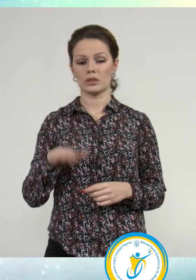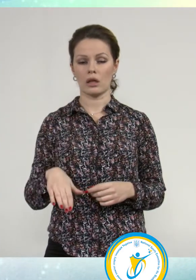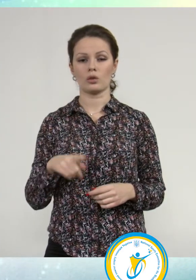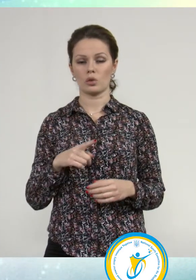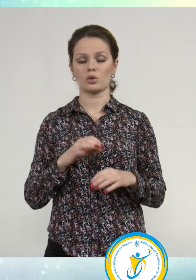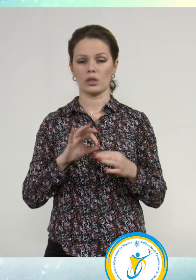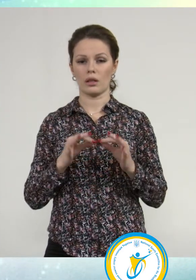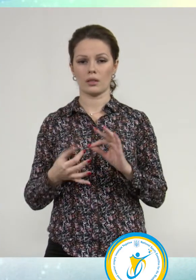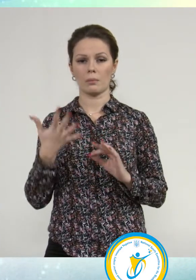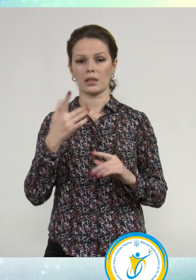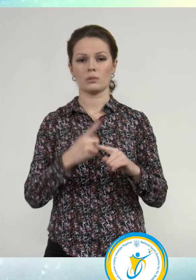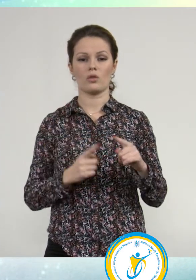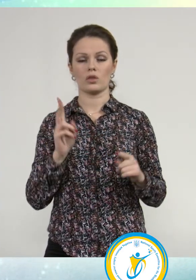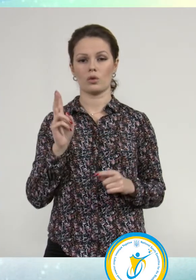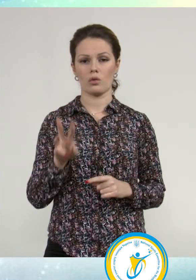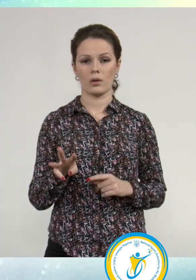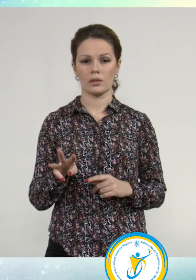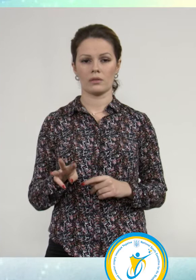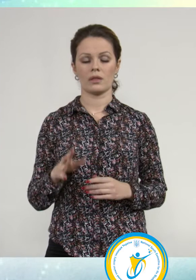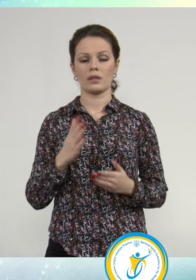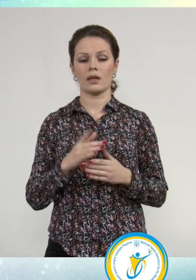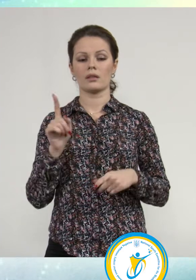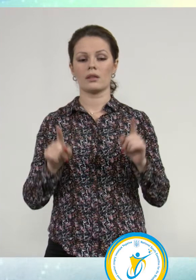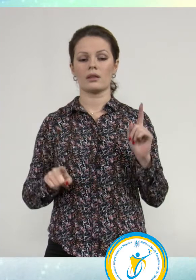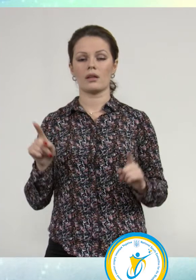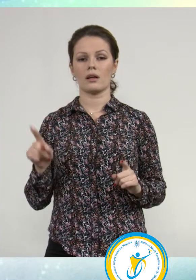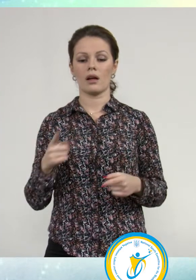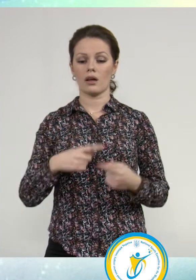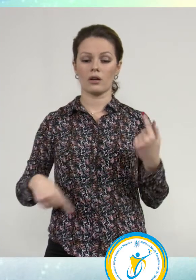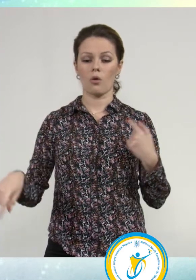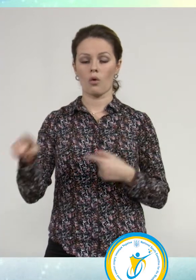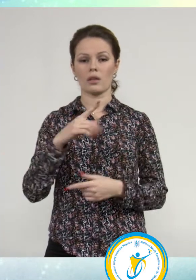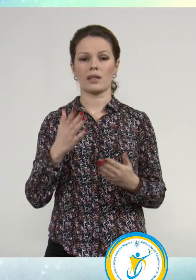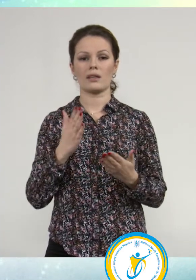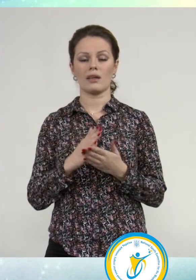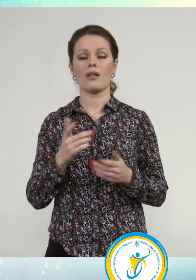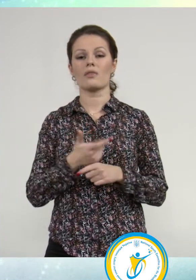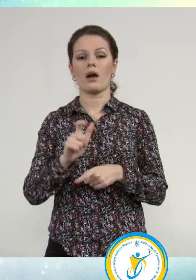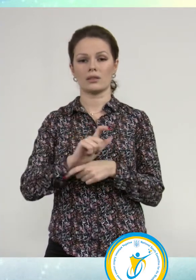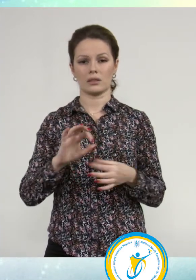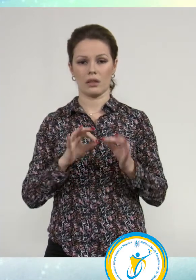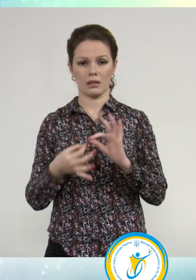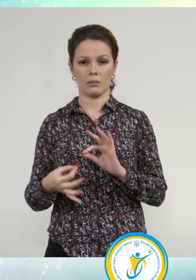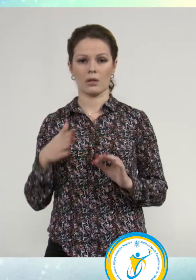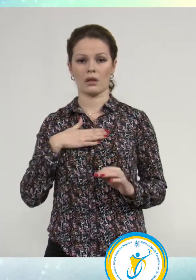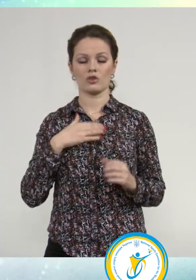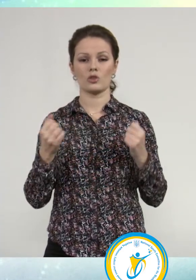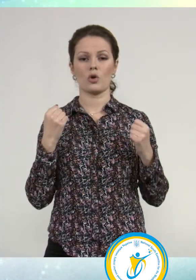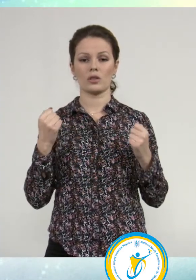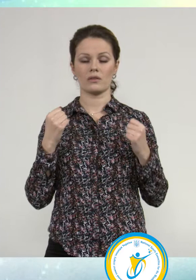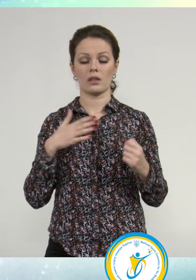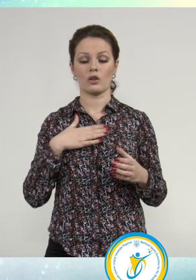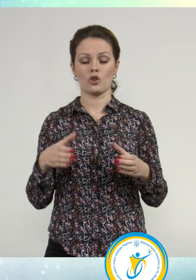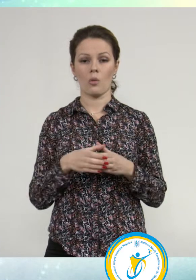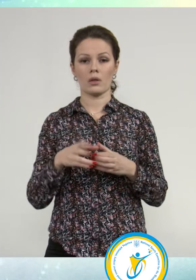5,5 кілометрів. Є декілька кол, які є надскладними. Тому наша